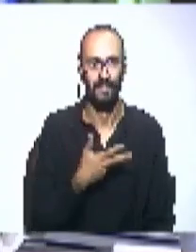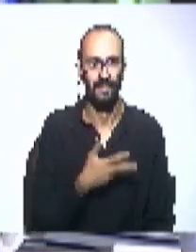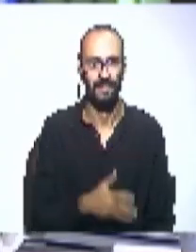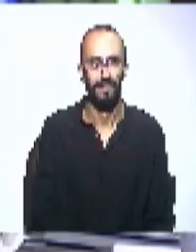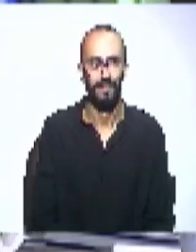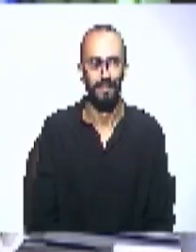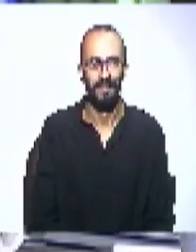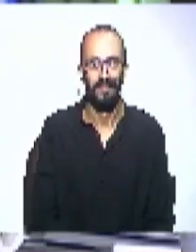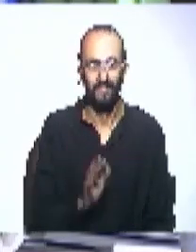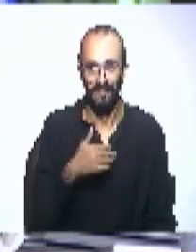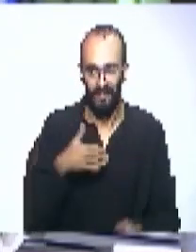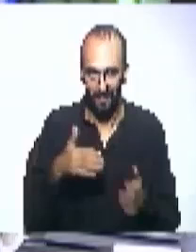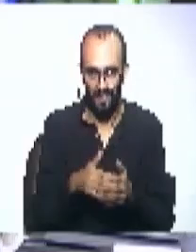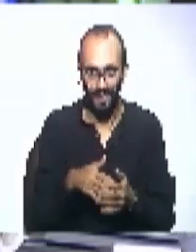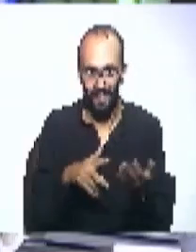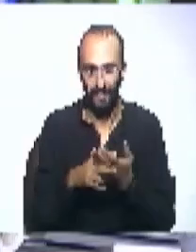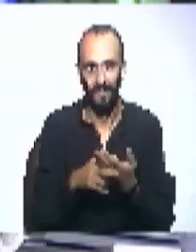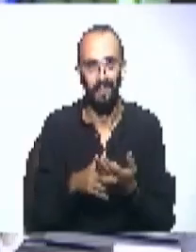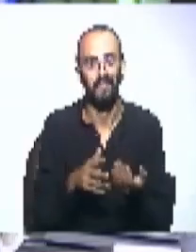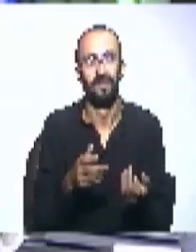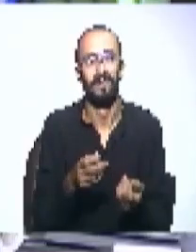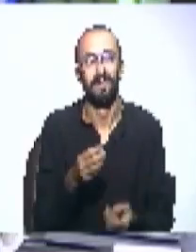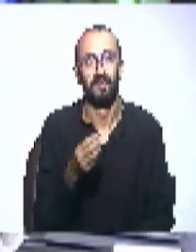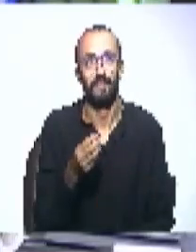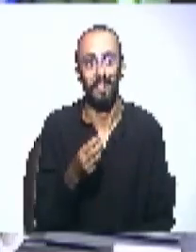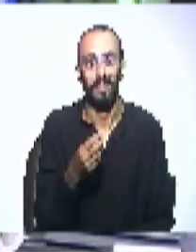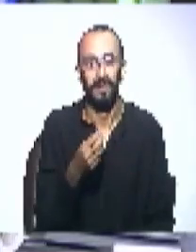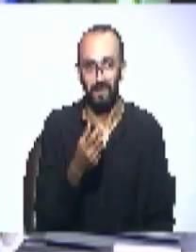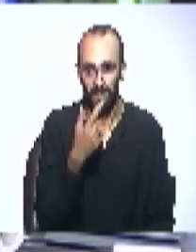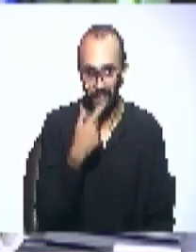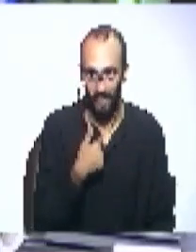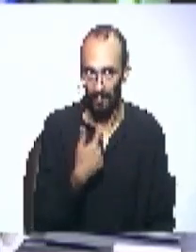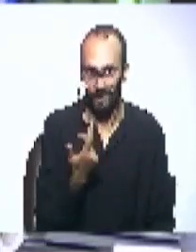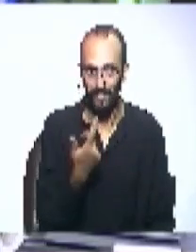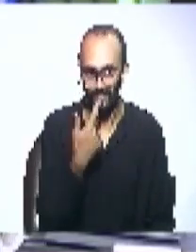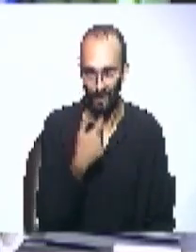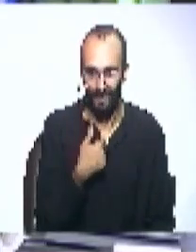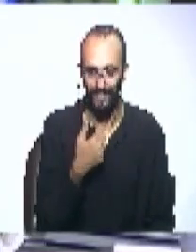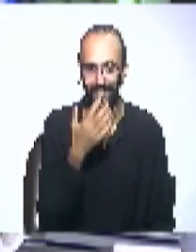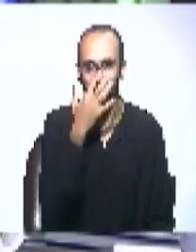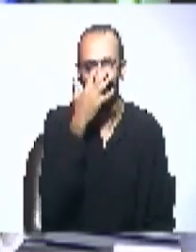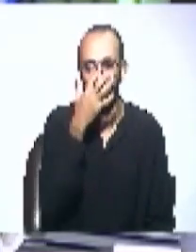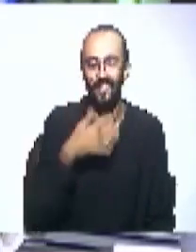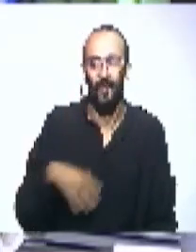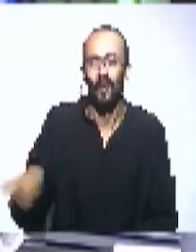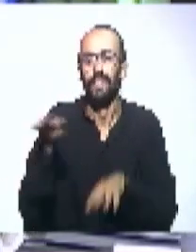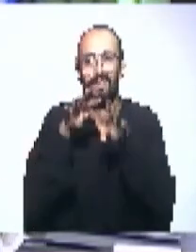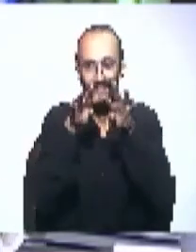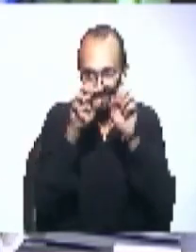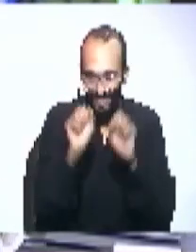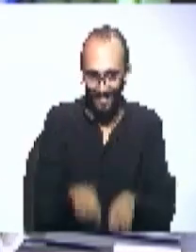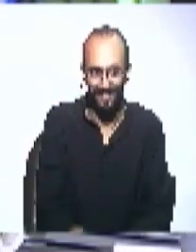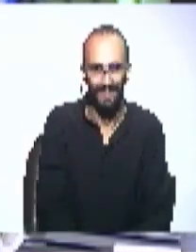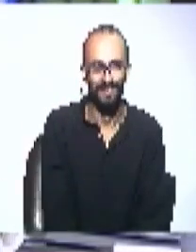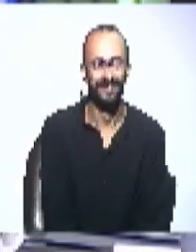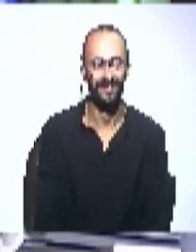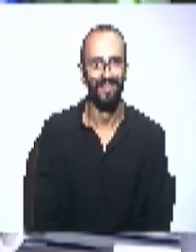ممكن انا اختم واسيبك تاكل؟ لا طب انا بس انت معايا ولا معاك؟ كلنا معاك.